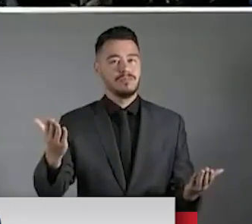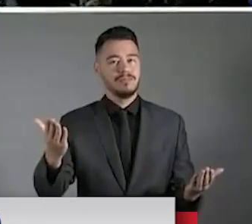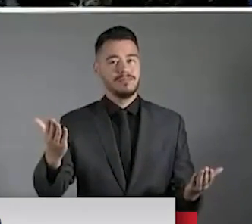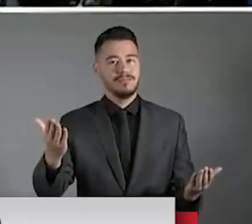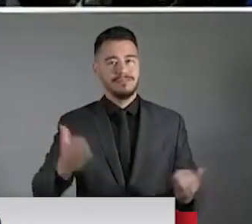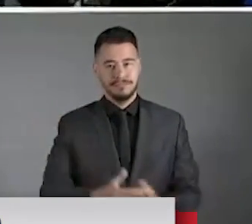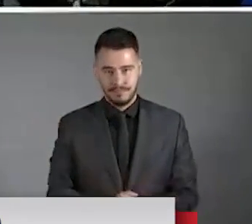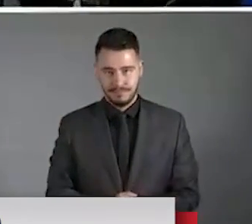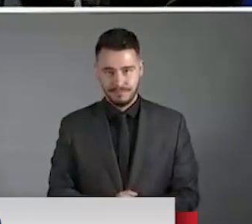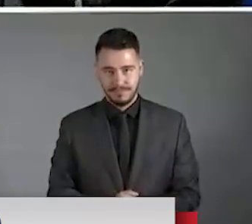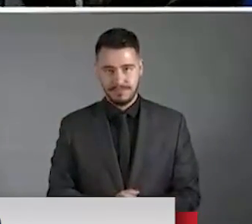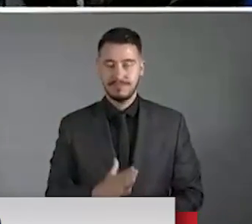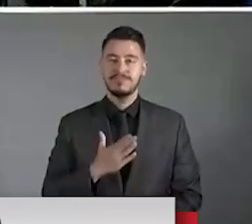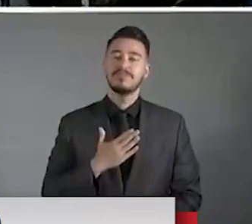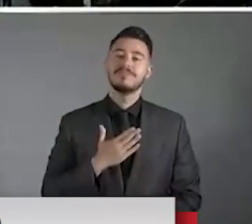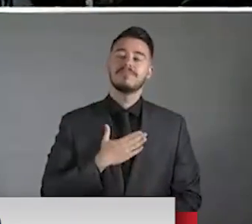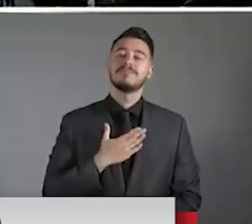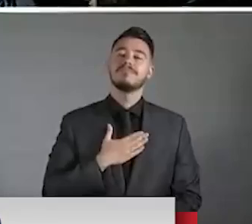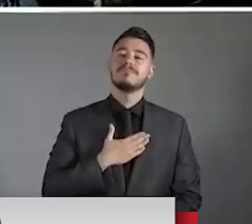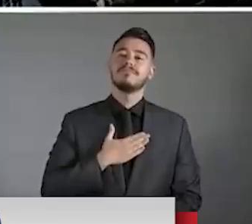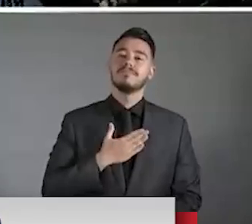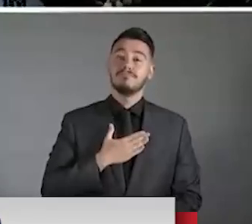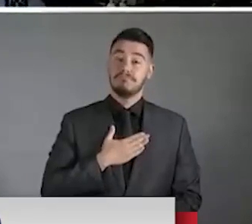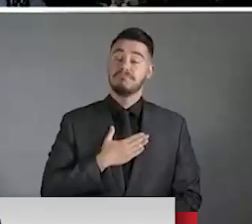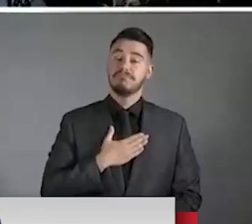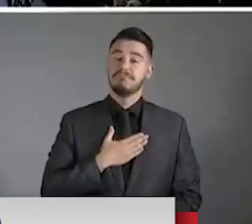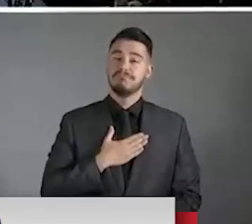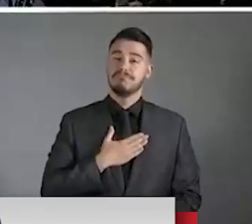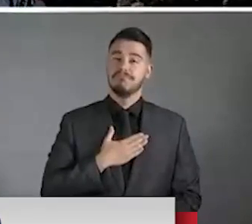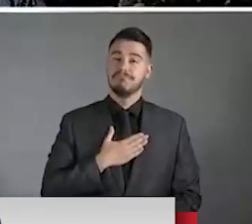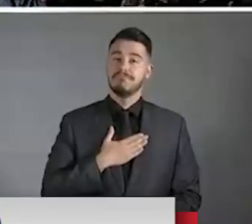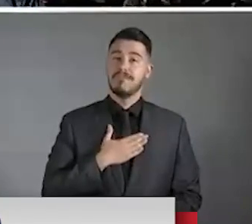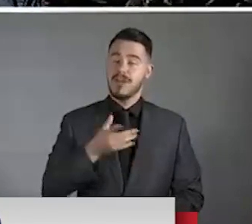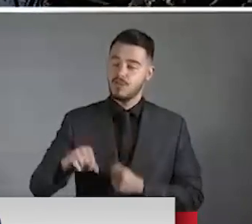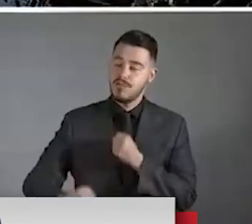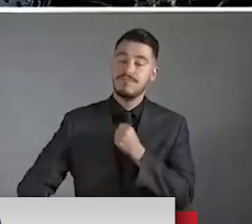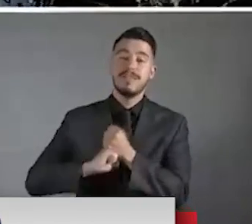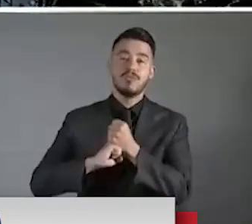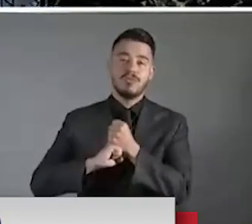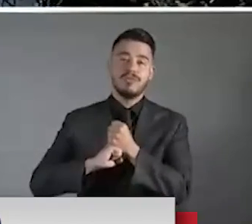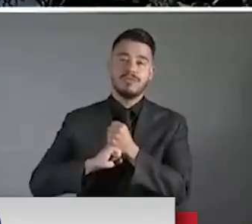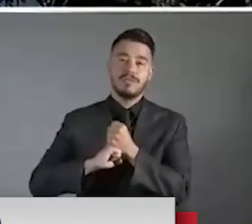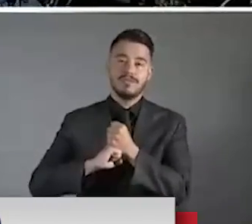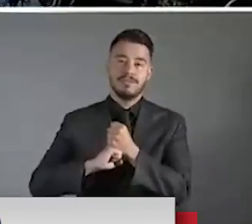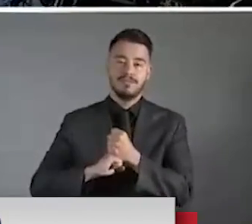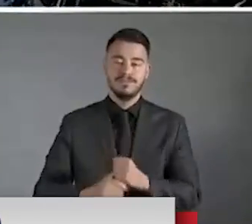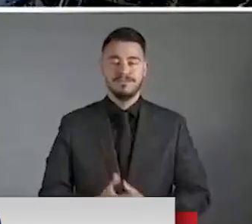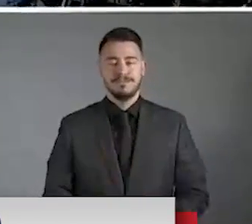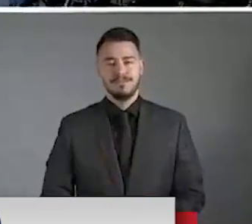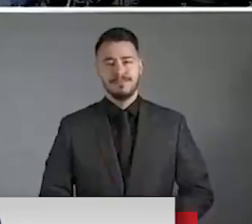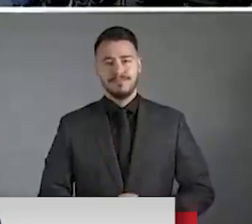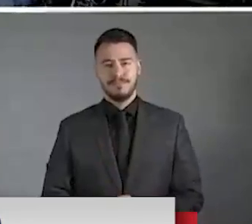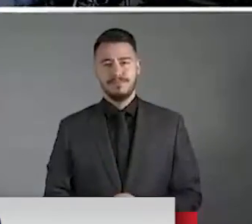στην αλλαγή της φυσιογνωμίας της παράταξης, στη διεύρυνση κλπ. Όπως ήταν λογικό, επεκράτησε συναγερμός, ενώ πρώτη στο μέλημα ήταν η